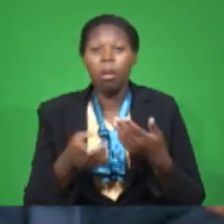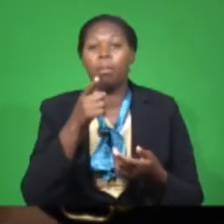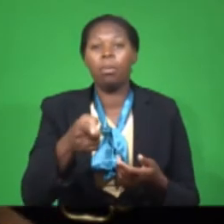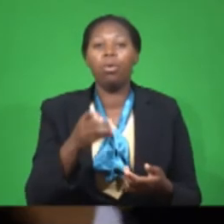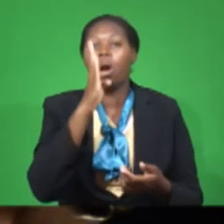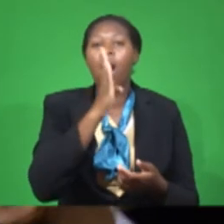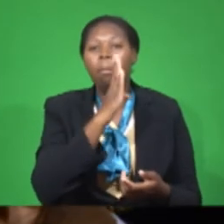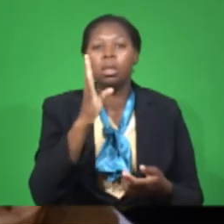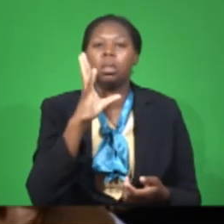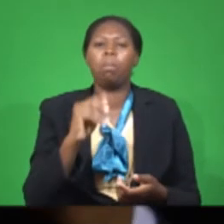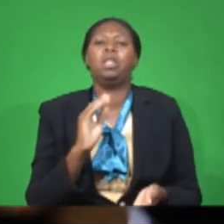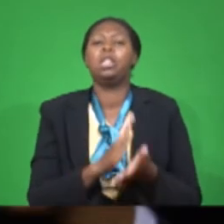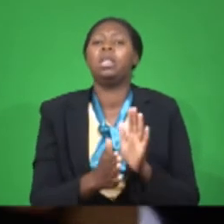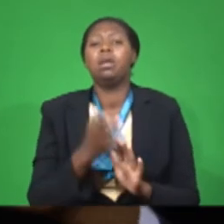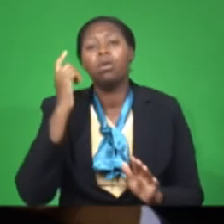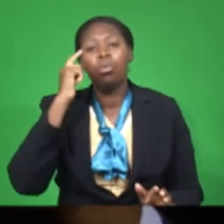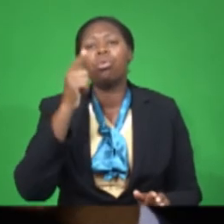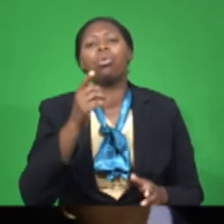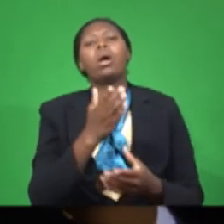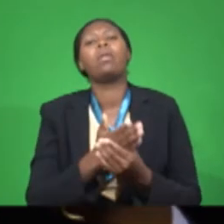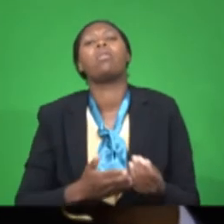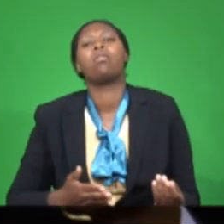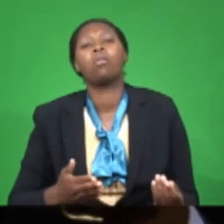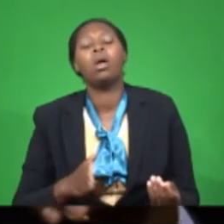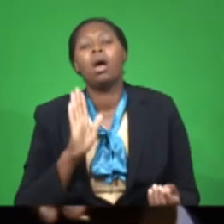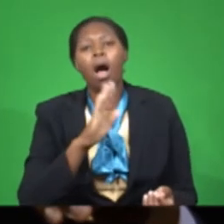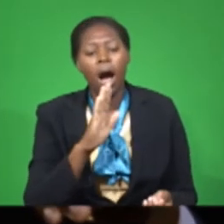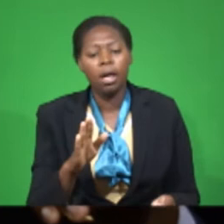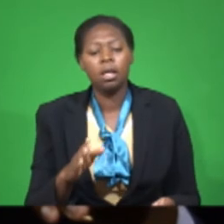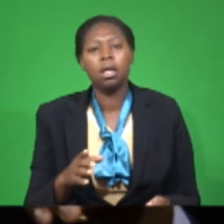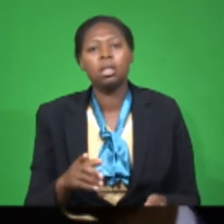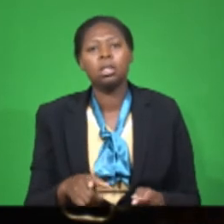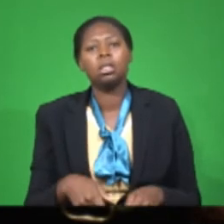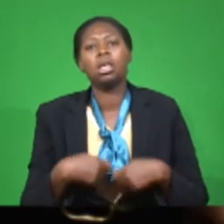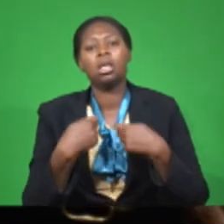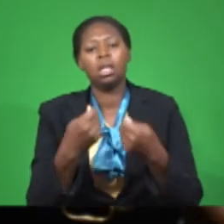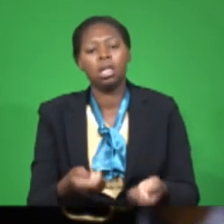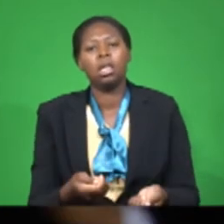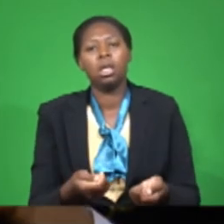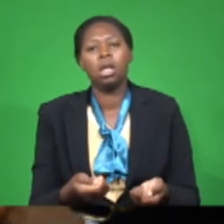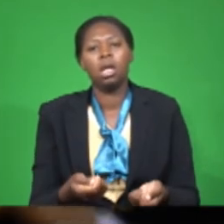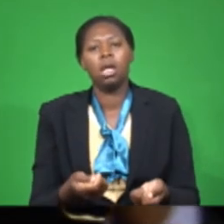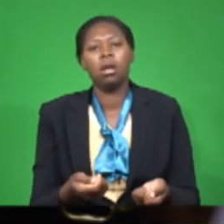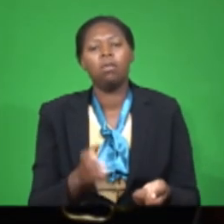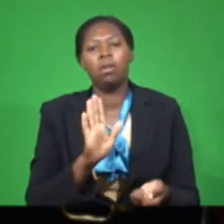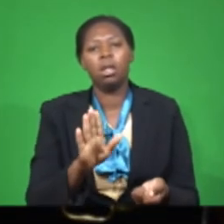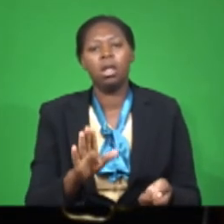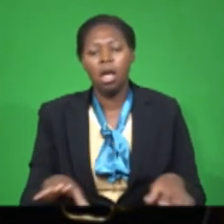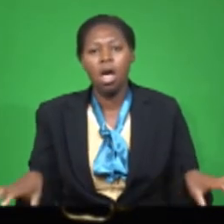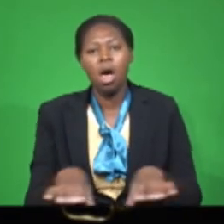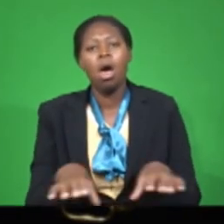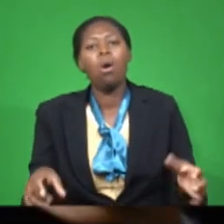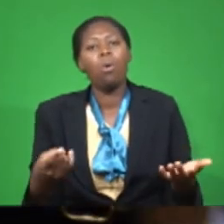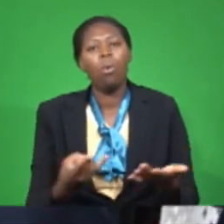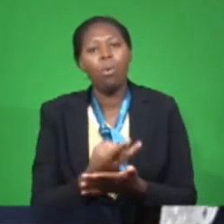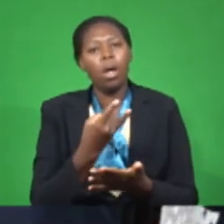rese rashanda ningo achuya. Hapana anobhadharo. Mwedzi wako unopera unonzi matadzi. Ofaira tunduda vamwe. Tunduda vamwe.